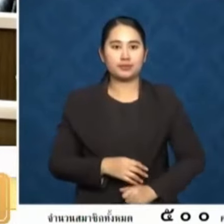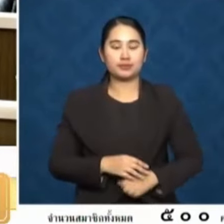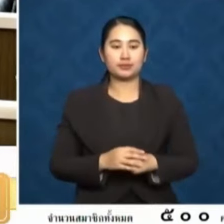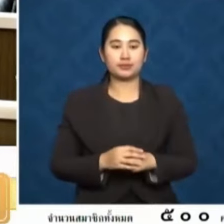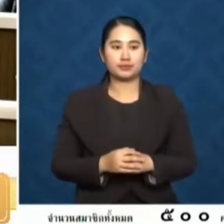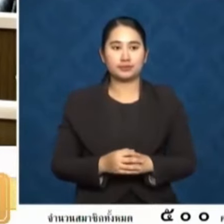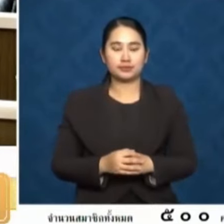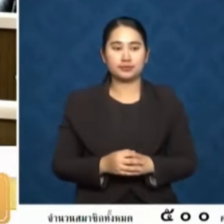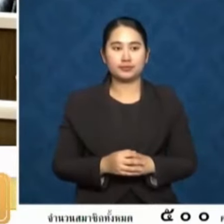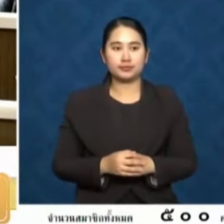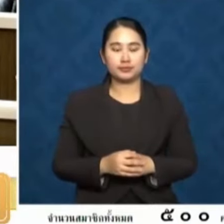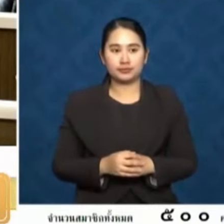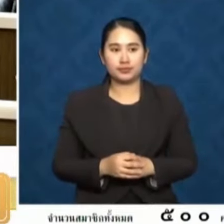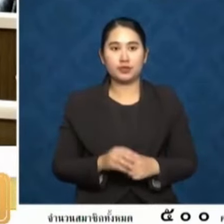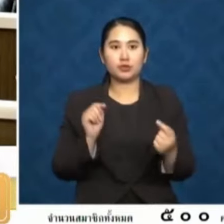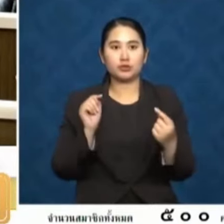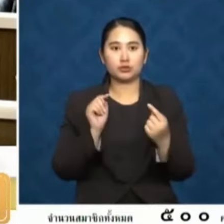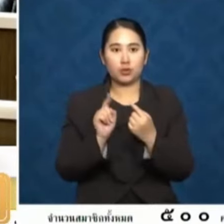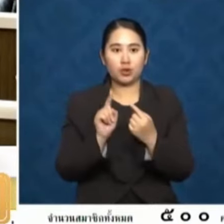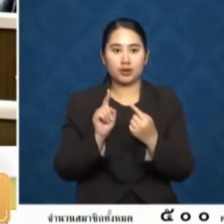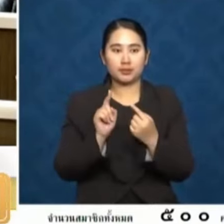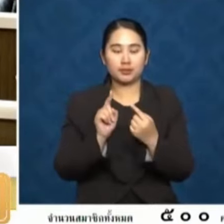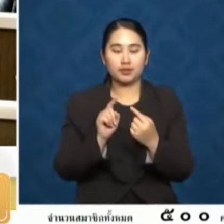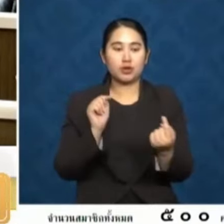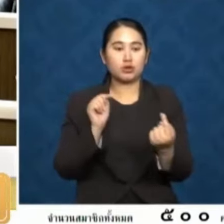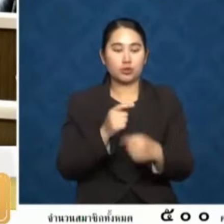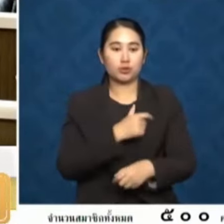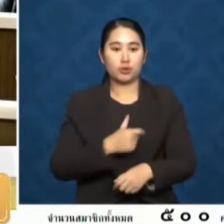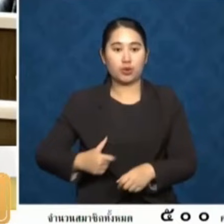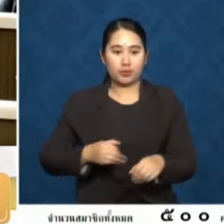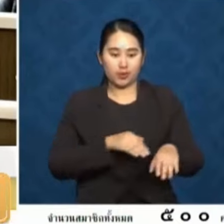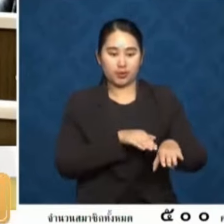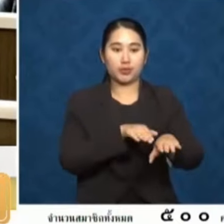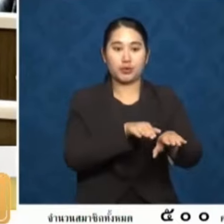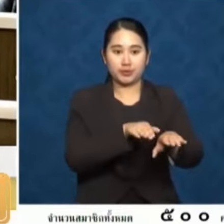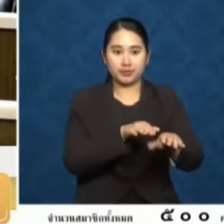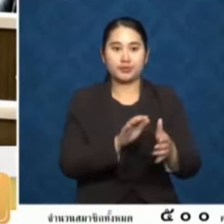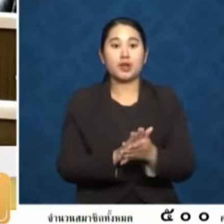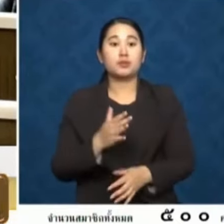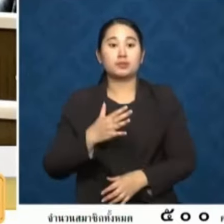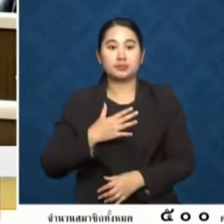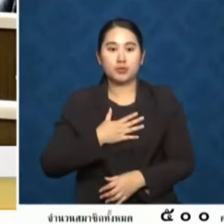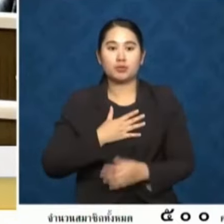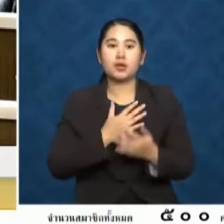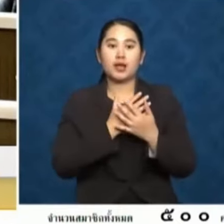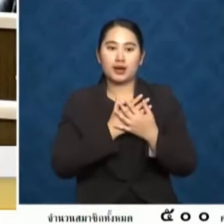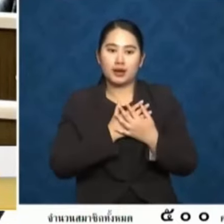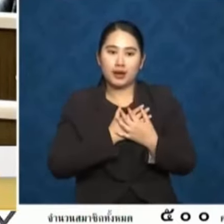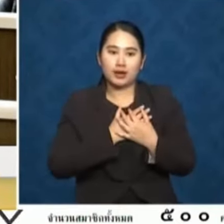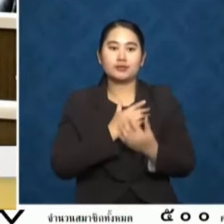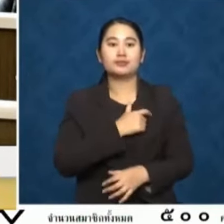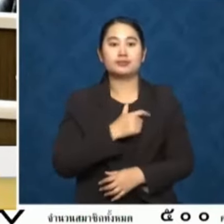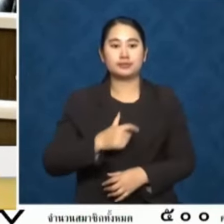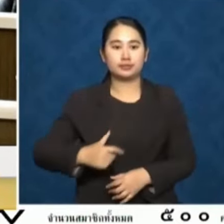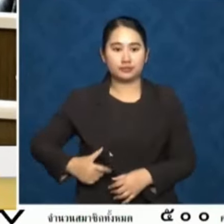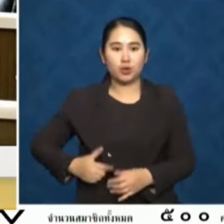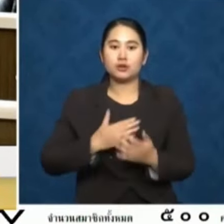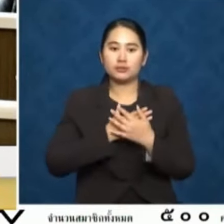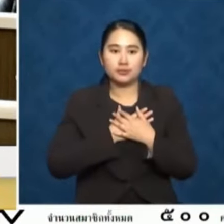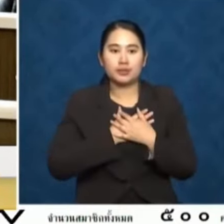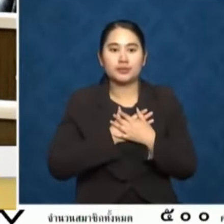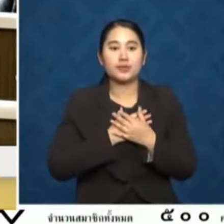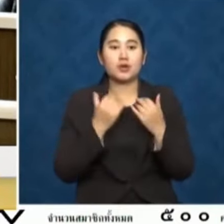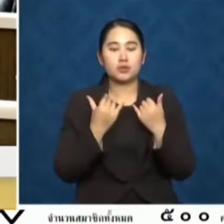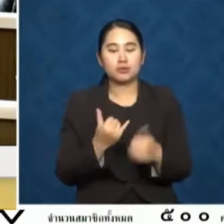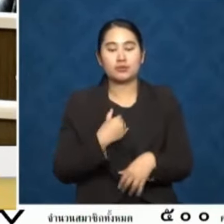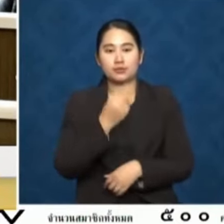ที่มีการรบกวนขบวนเสด็จนี้ผม รักในหลวงครับเพราะงั้นวันนี้เหตุ